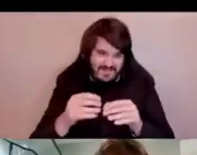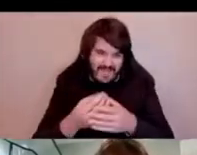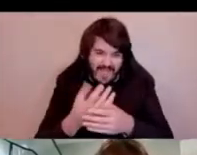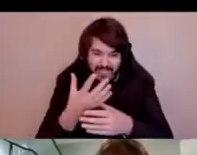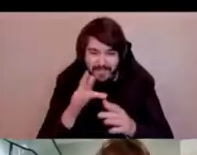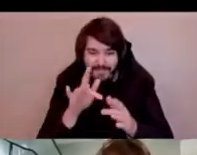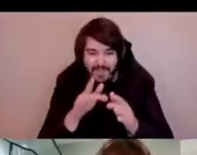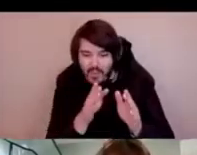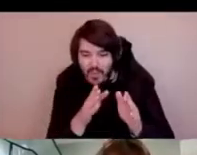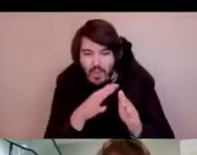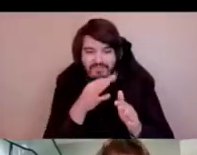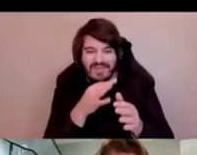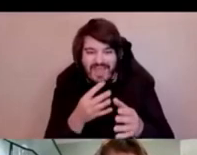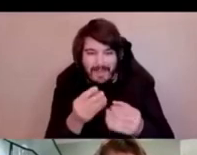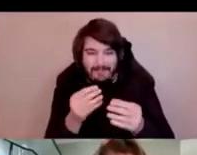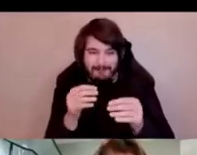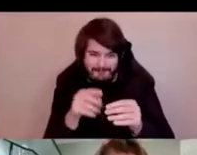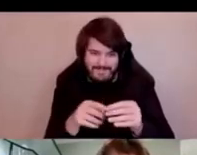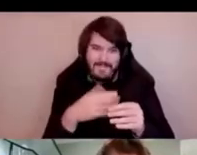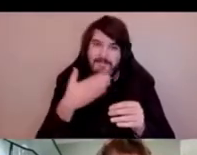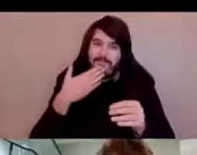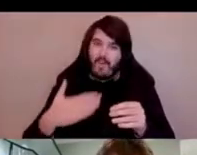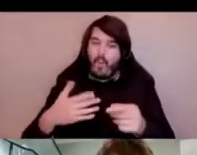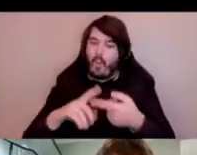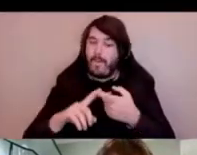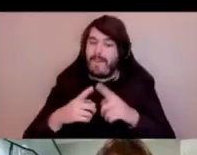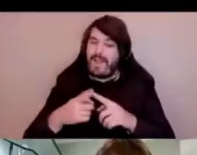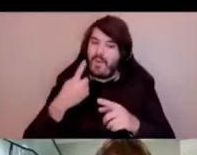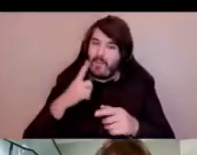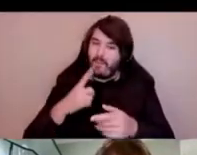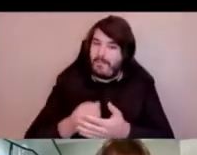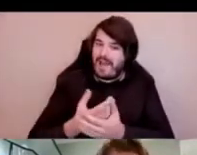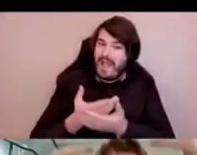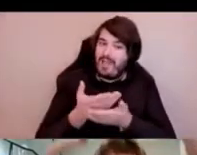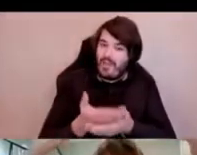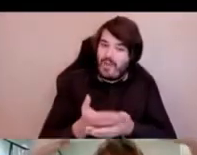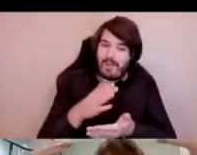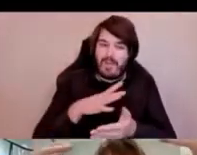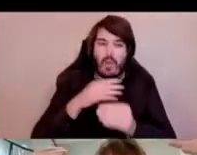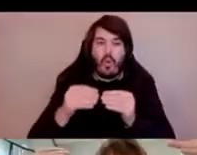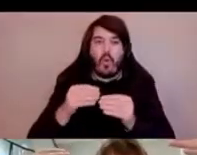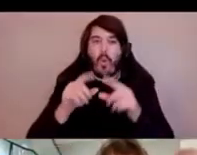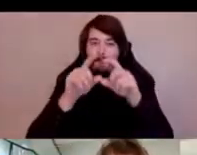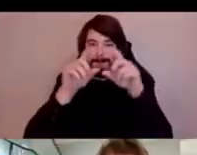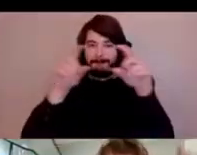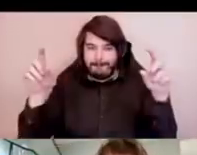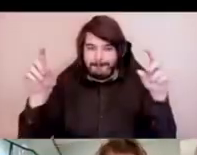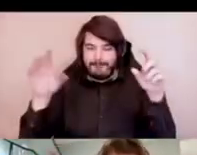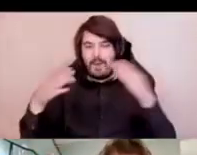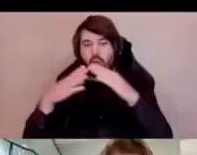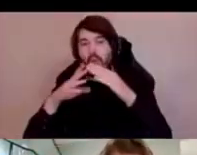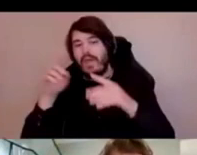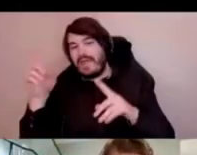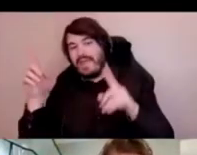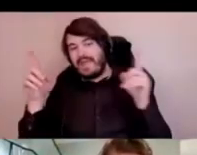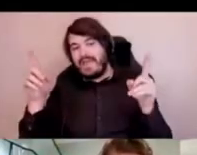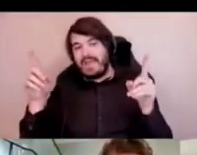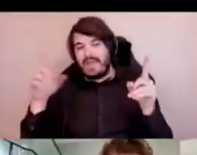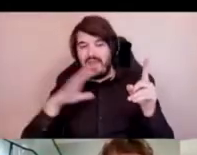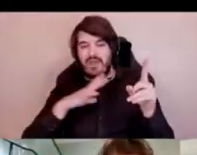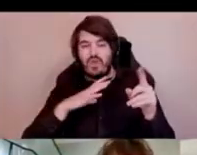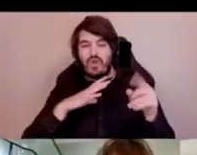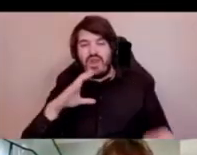des fines herbes qui sont des bons compagnons pour ces plantes-là. Puis après ça, tu as tes cocombes. Au coin, tu as